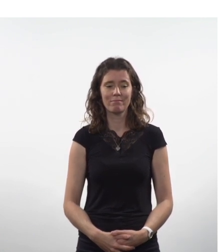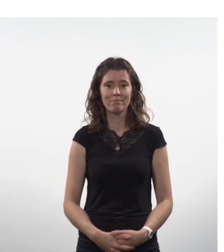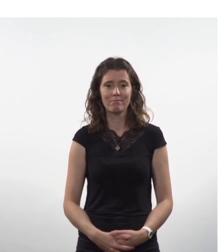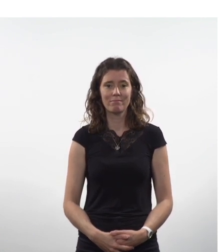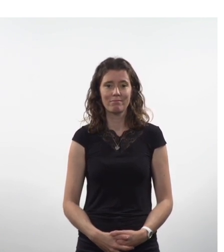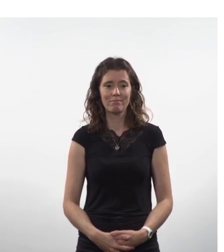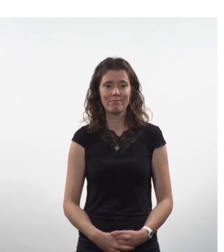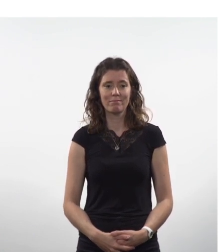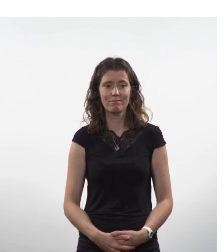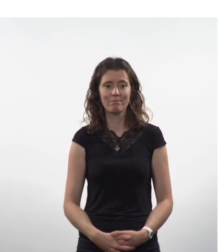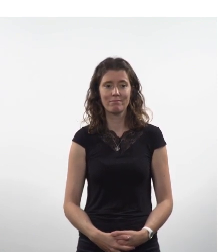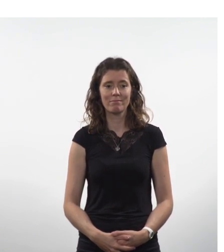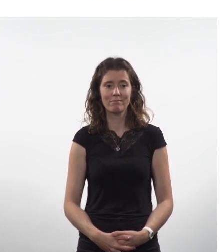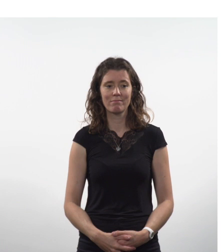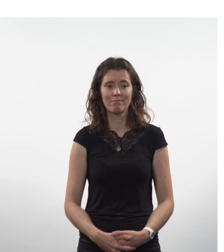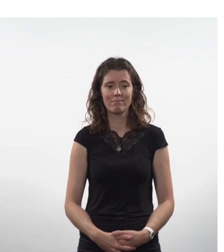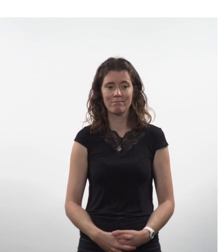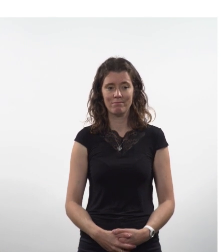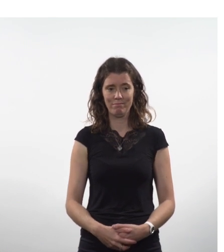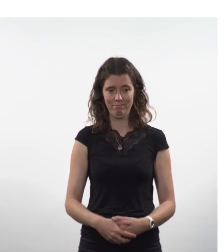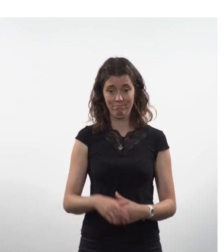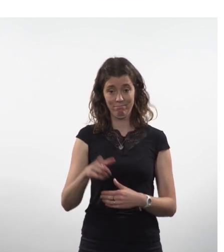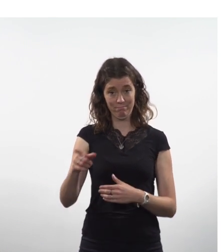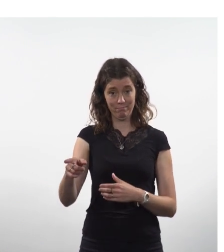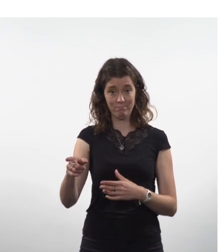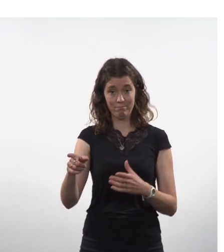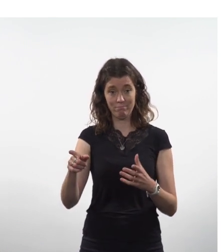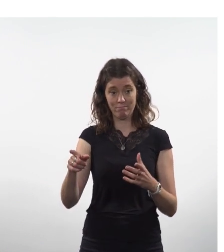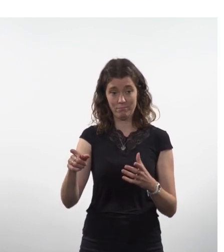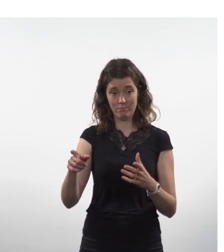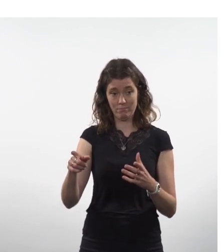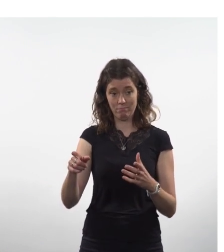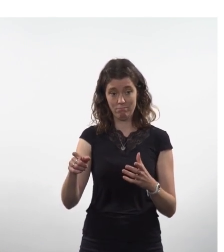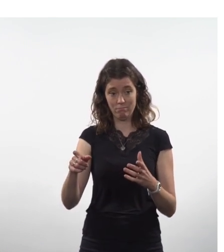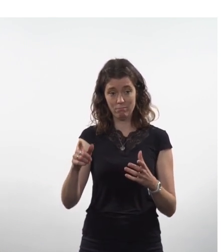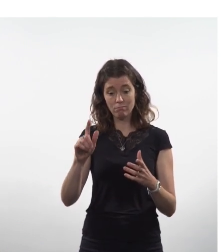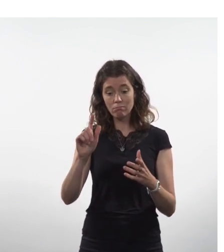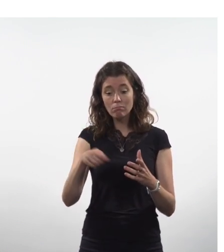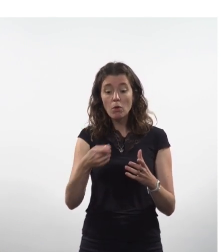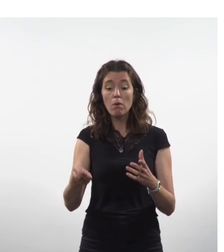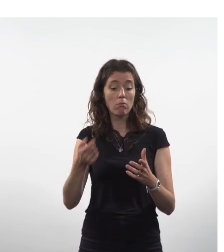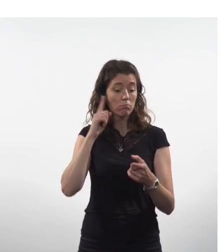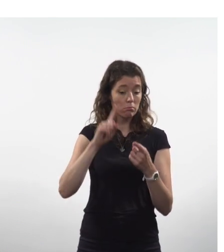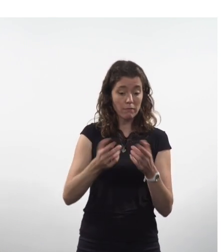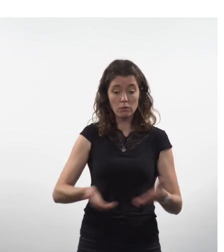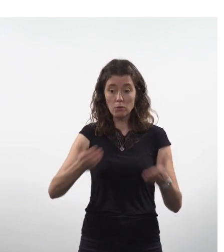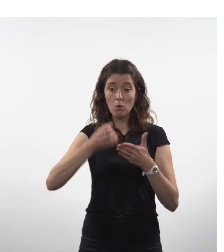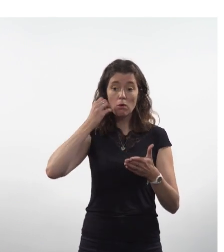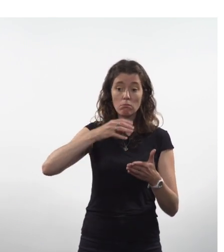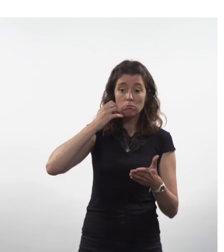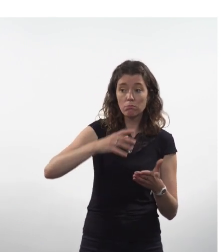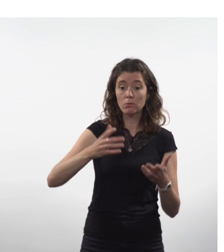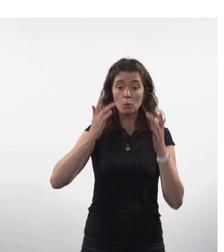peu près ça. Voilà. Et c'est une prestation qui est normalement réservée à la vie quotidienne, à la vie culturelle, à la vie privée et pas du